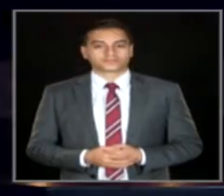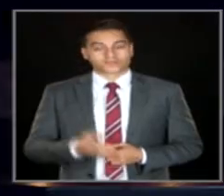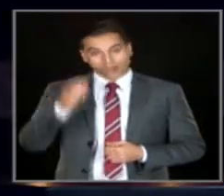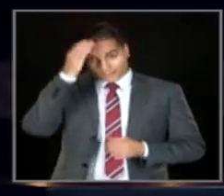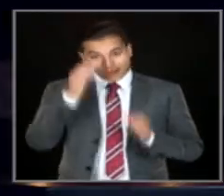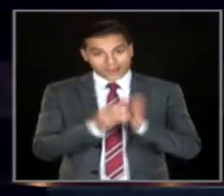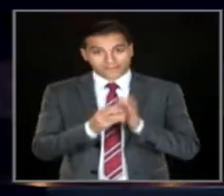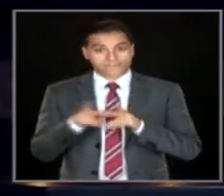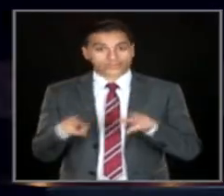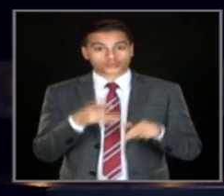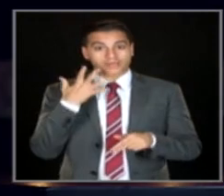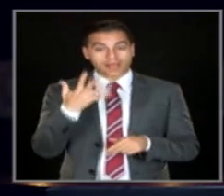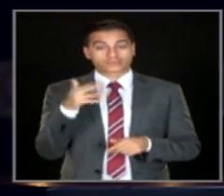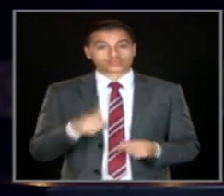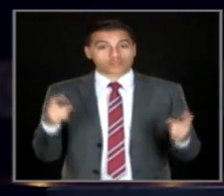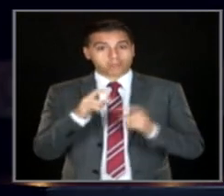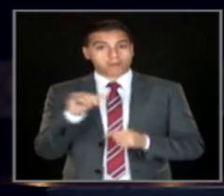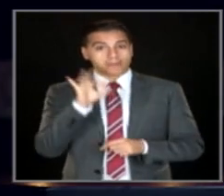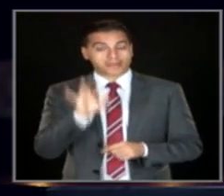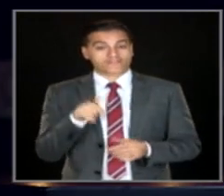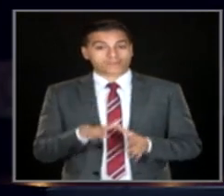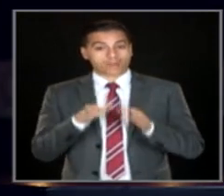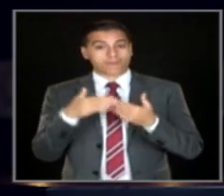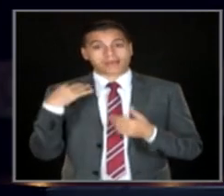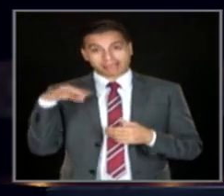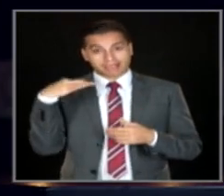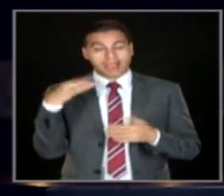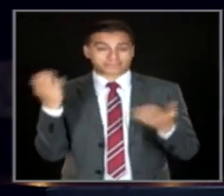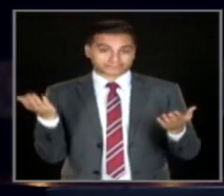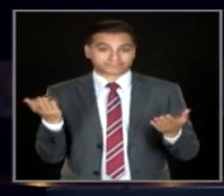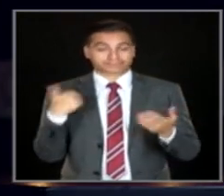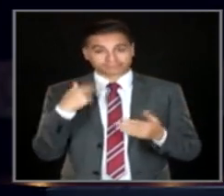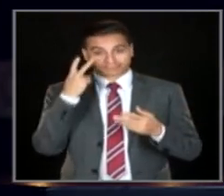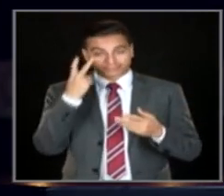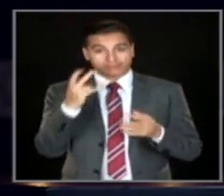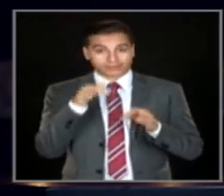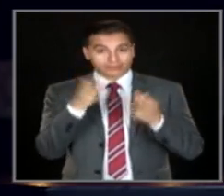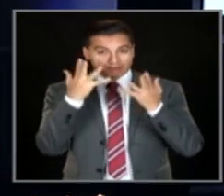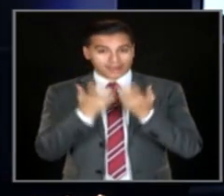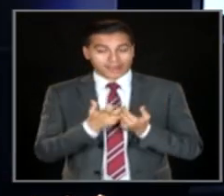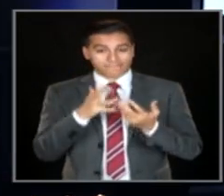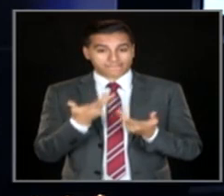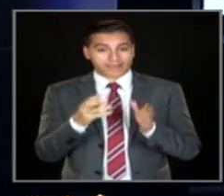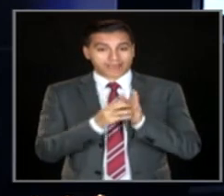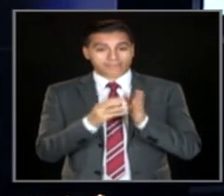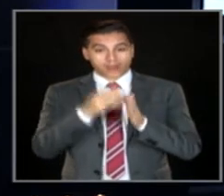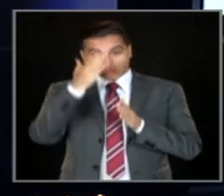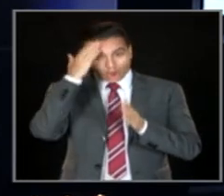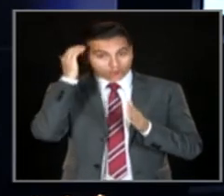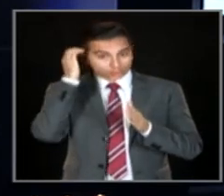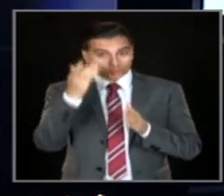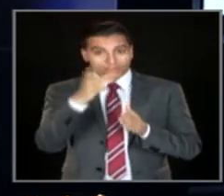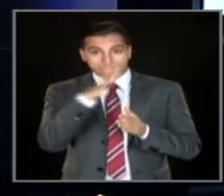عباقرة الجامعات الموسم الخامس ومباراة مهمة في المربع الذهبي، وهفكركم بالنتيجة. جامعة